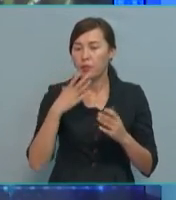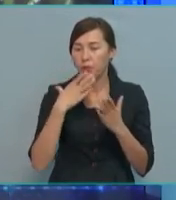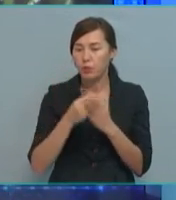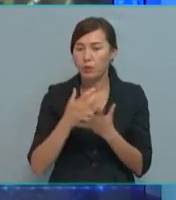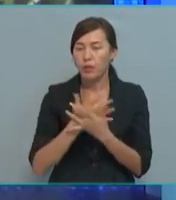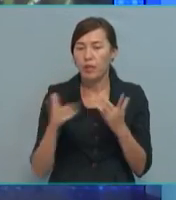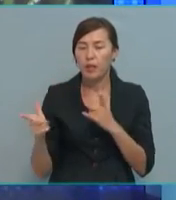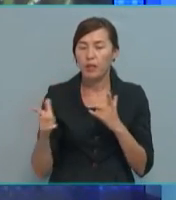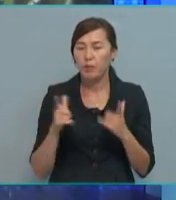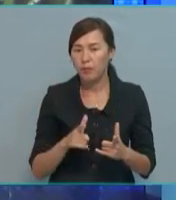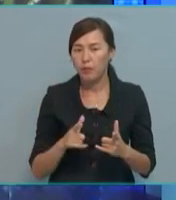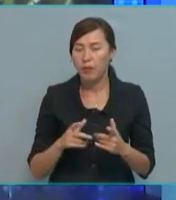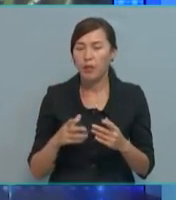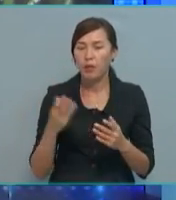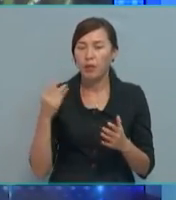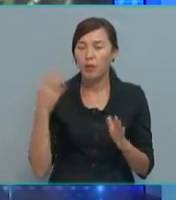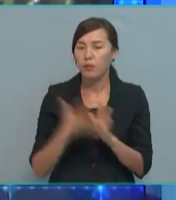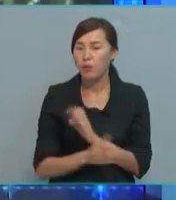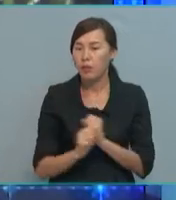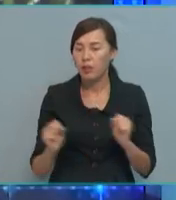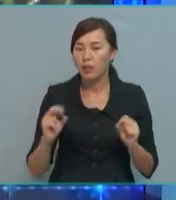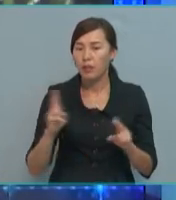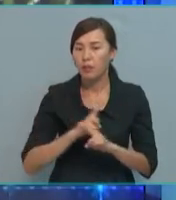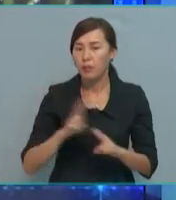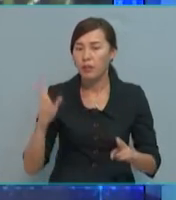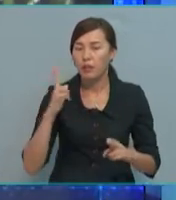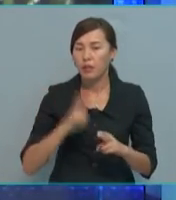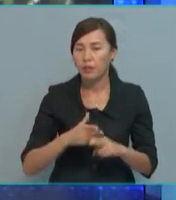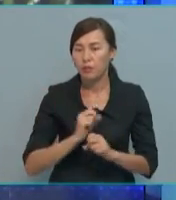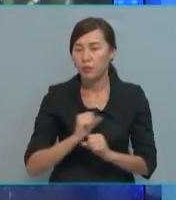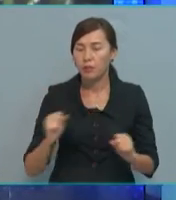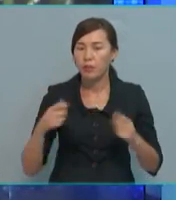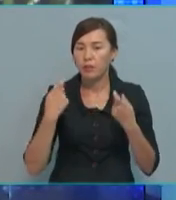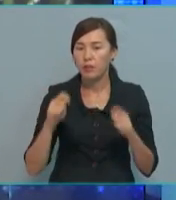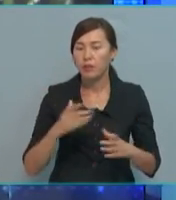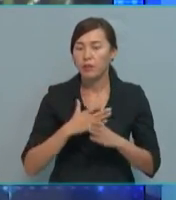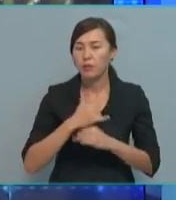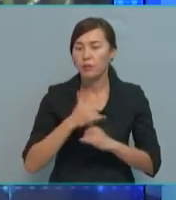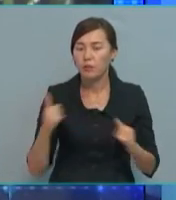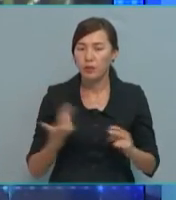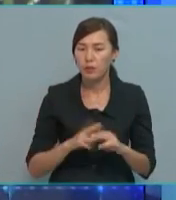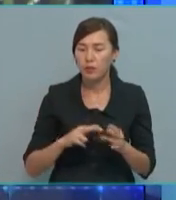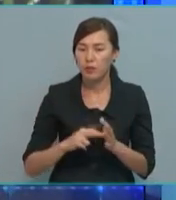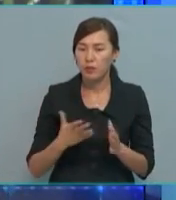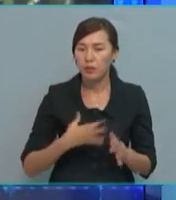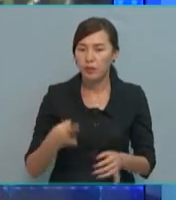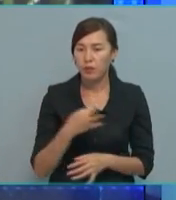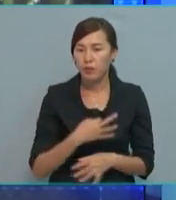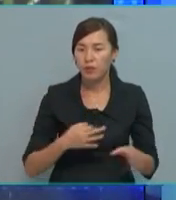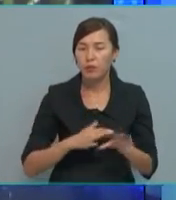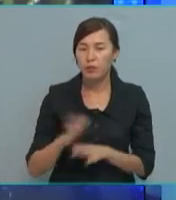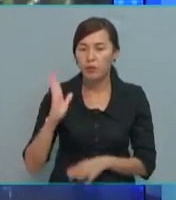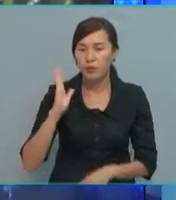өздері өндірген өнімдерін артық шығынсыз және ешбір кедергісіз саудалауға мейлінше көмектесу. Осы жоба біздің облыста